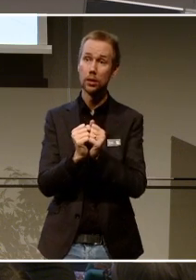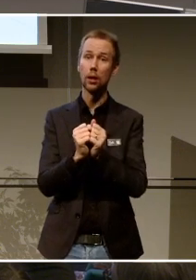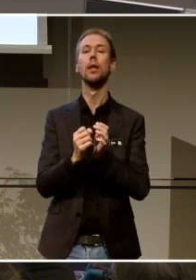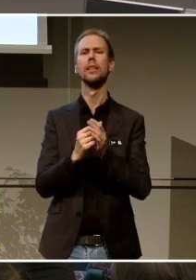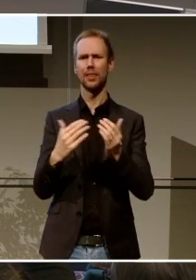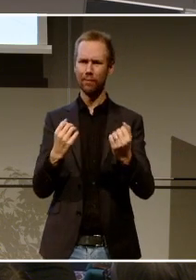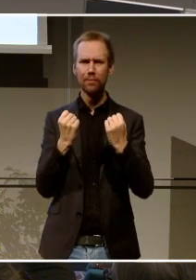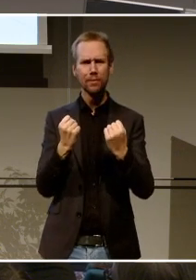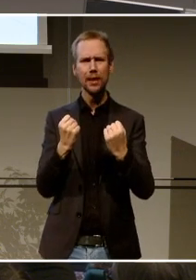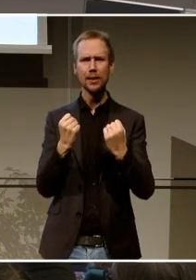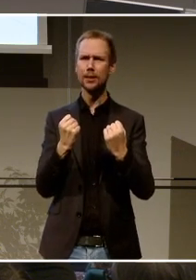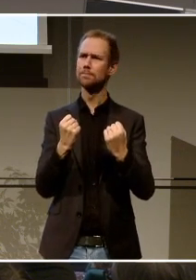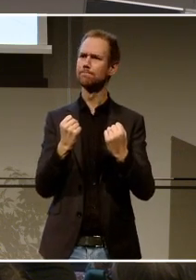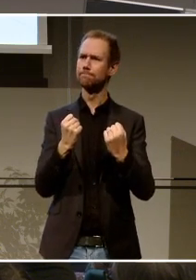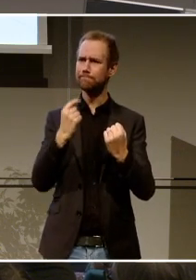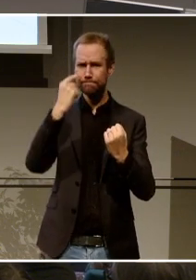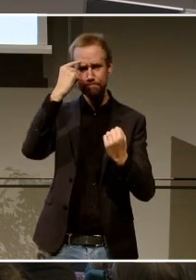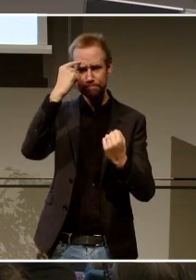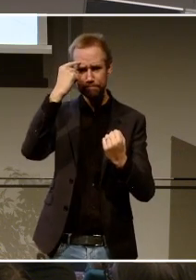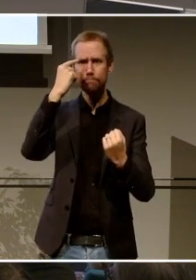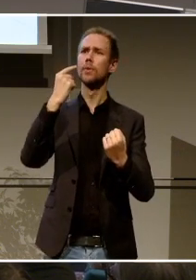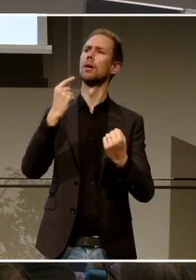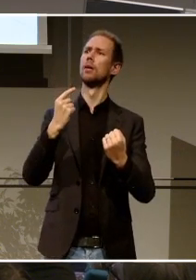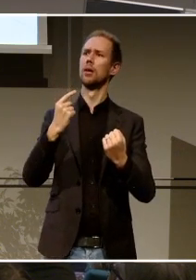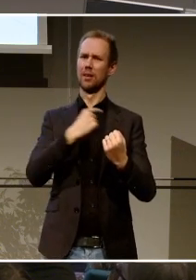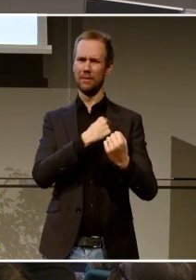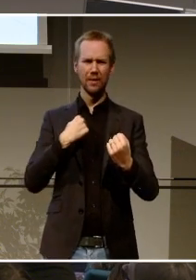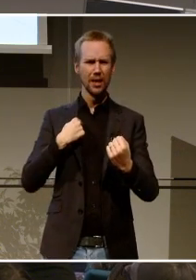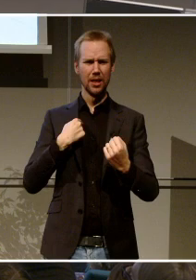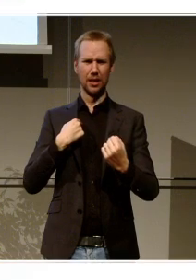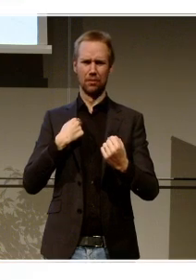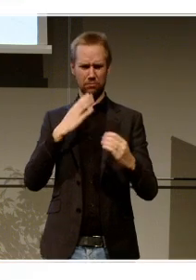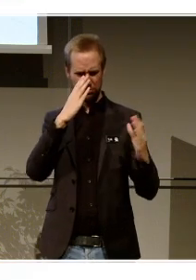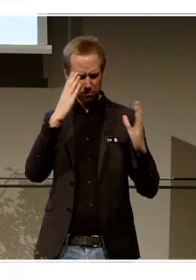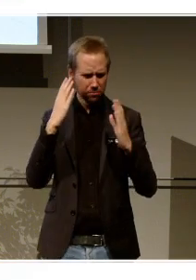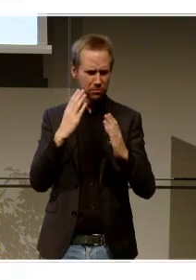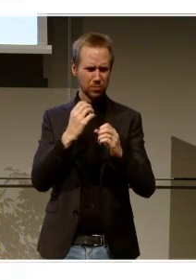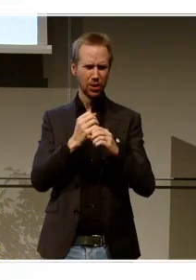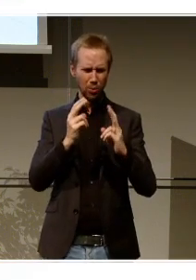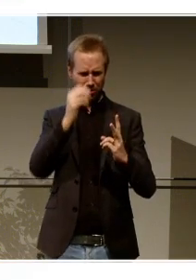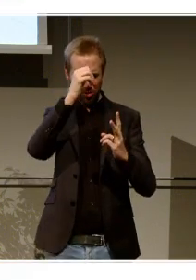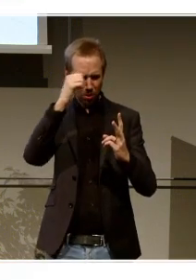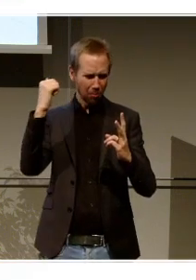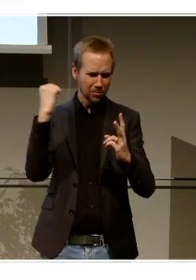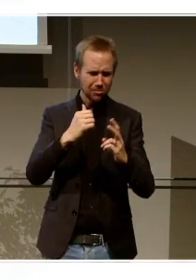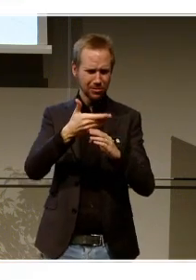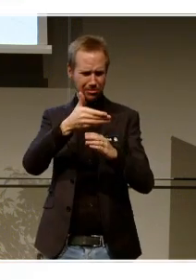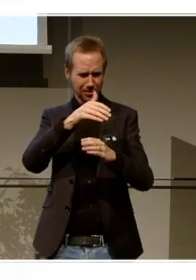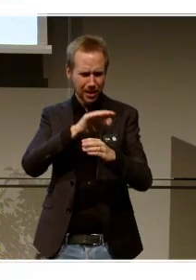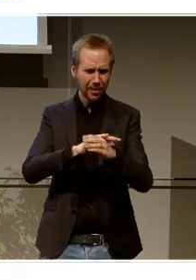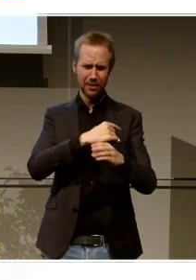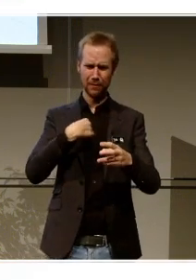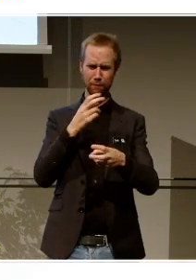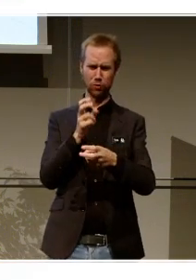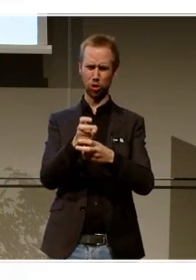ihåg att när vi jobbar med den här komplexiteten av att försöka vara utveckla för